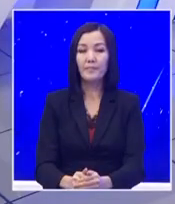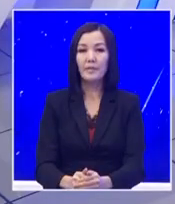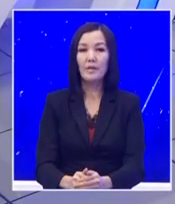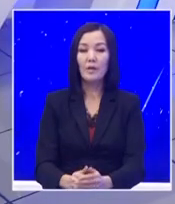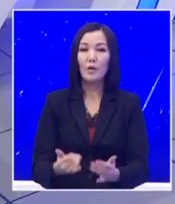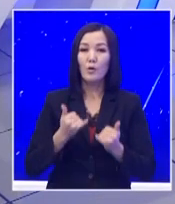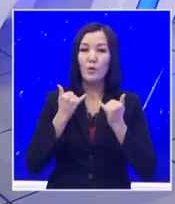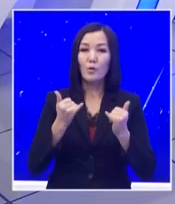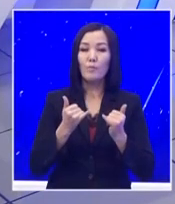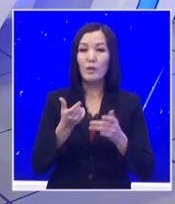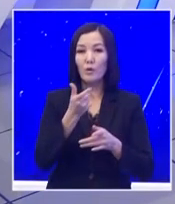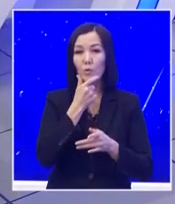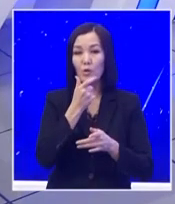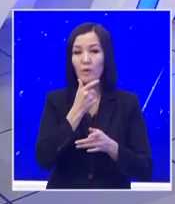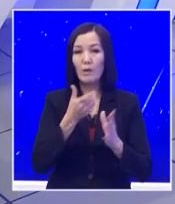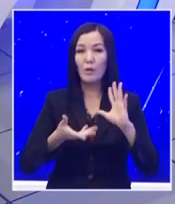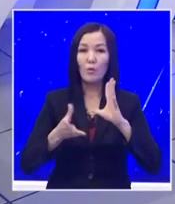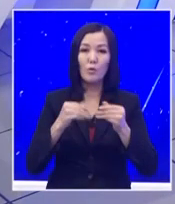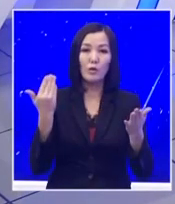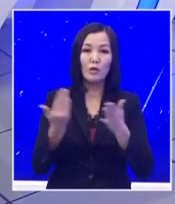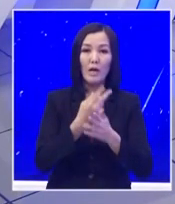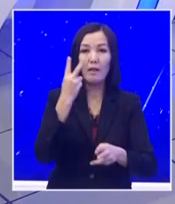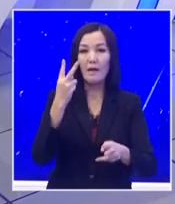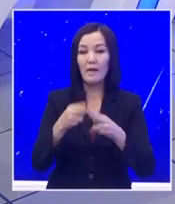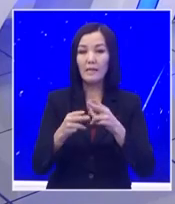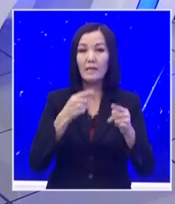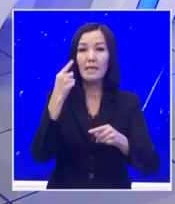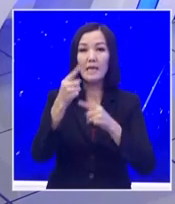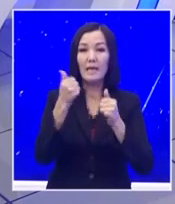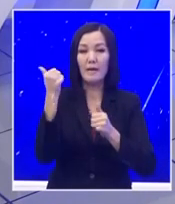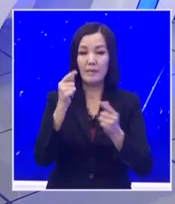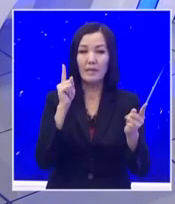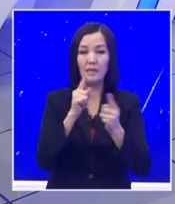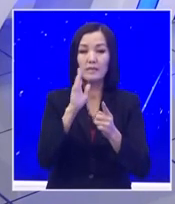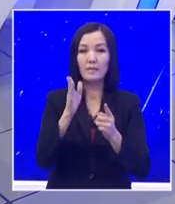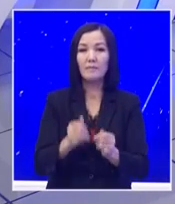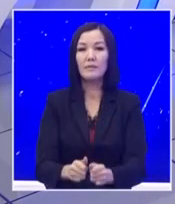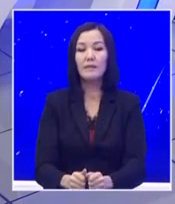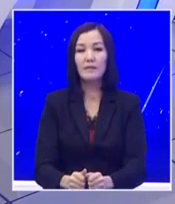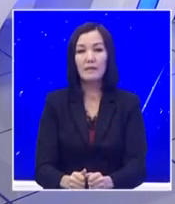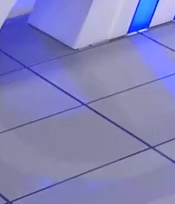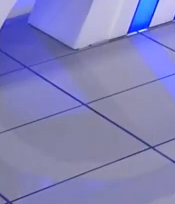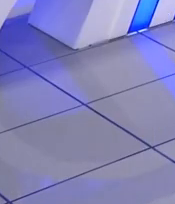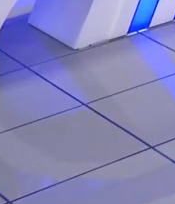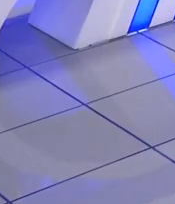Қадірменді көрермен, бүгінгі айтар ақпаратымыз осы. Біз өздеріңізбен келер апта эфирде қауышамыз. Аман сау болыңыздар.